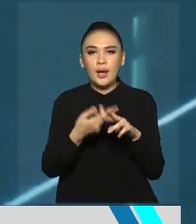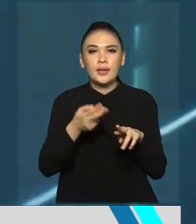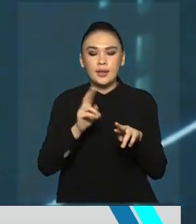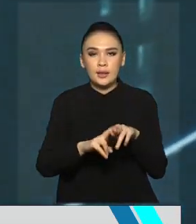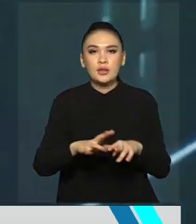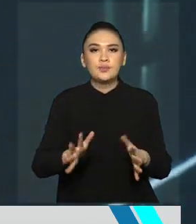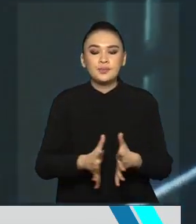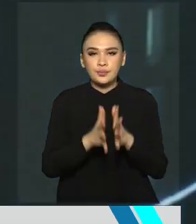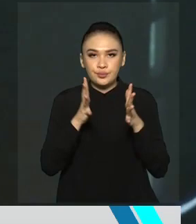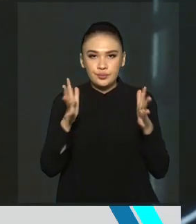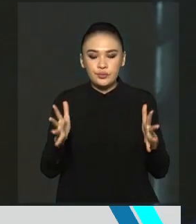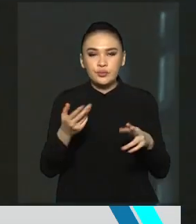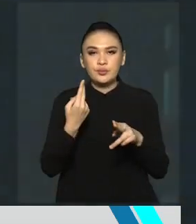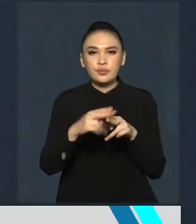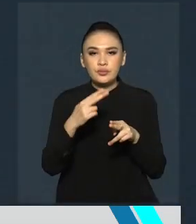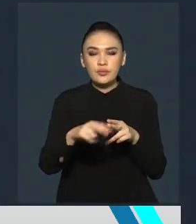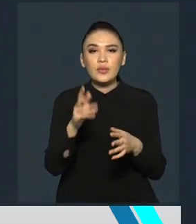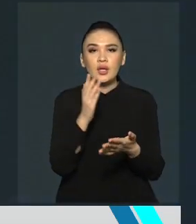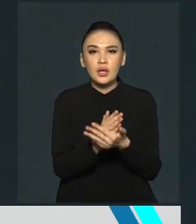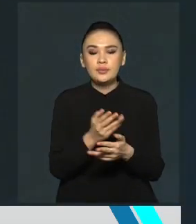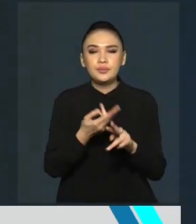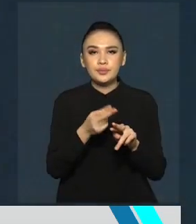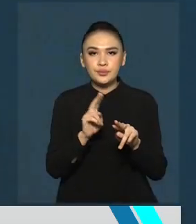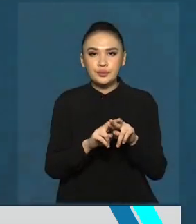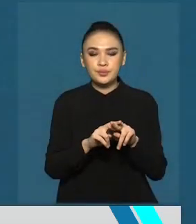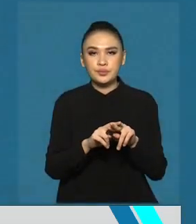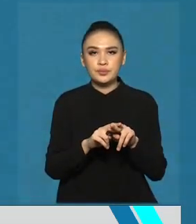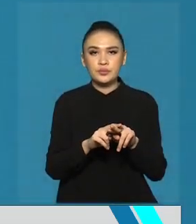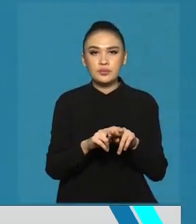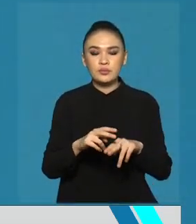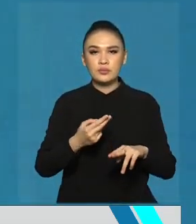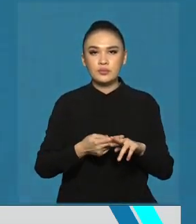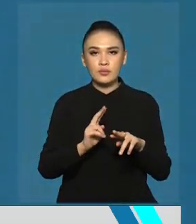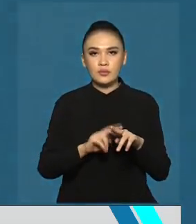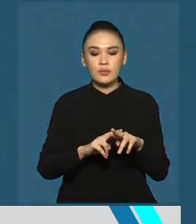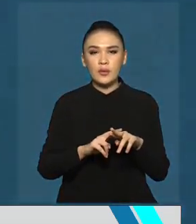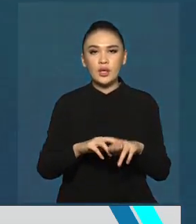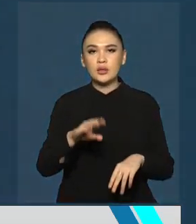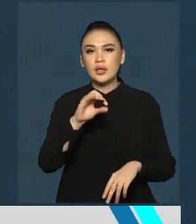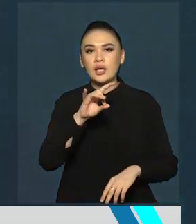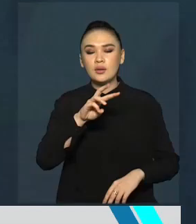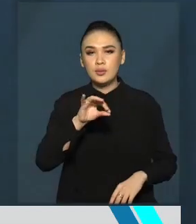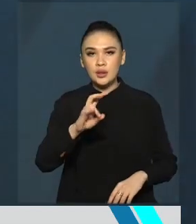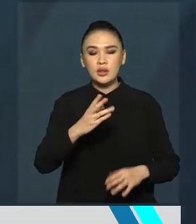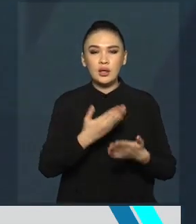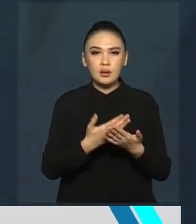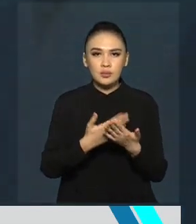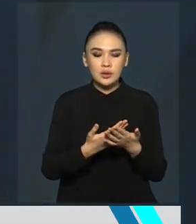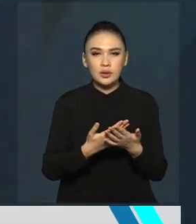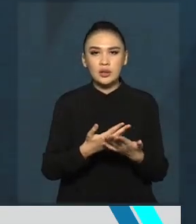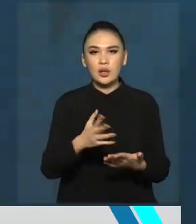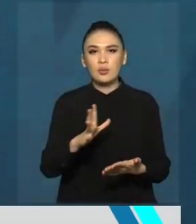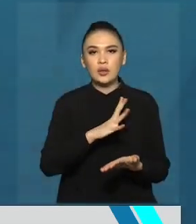үйренуге үлкен кесірін тигізіп жатқан. Осы тұрғыдан айтылатын болады. Термин мәселесінен бұл